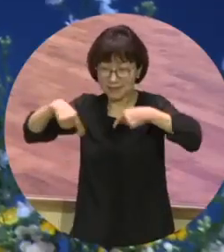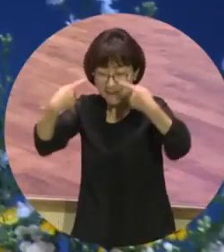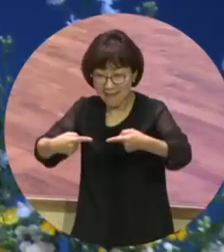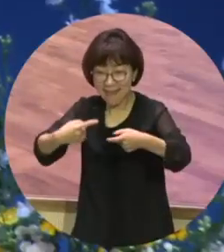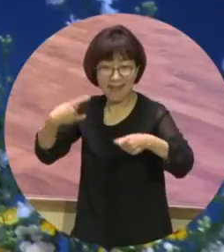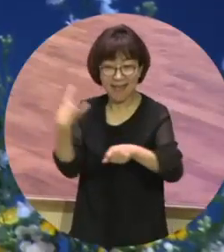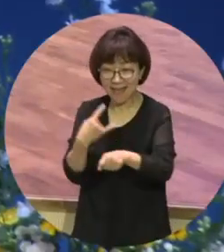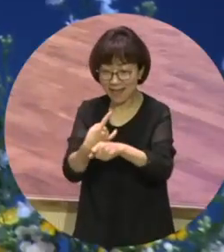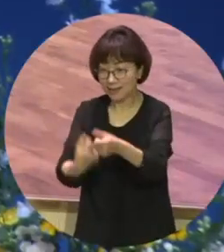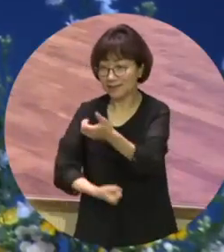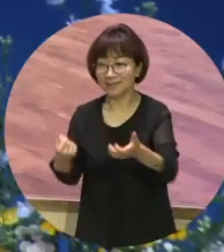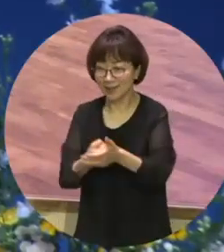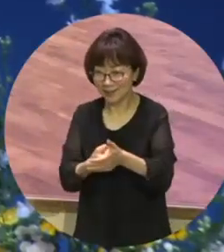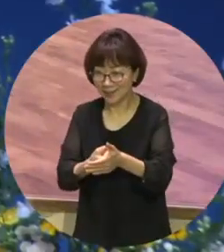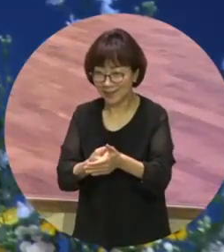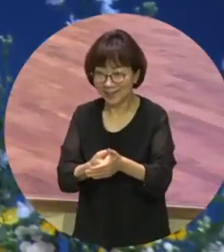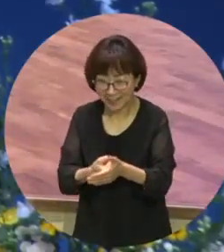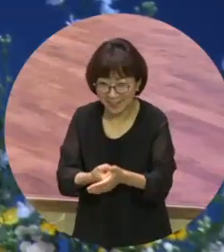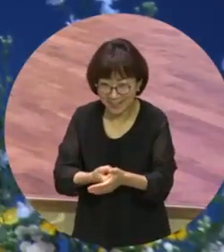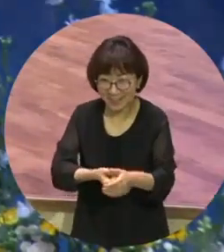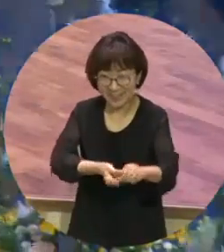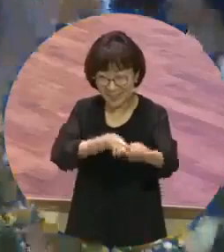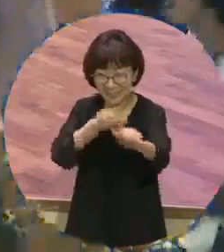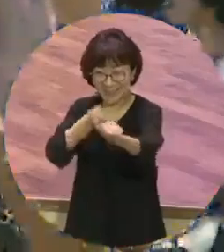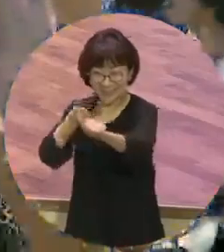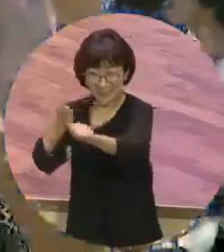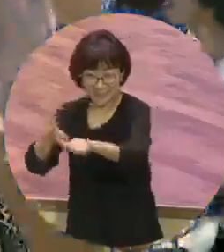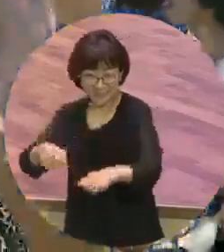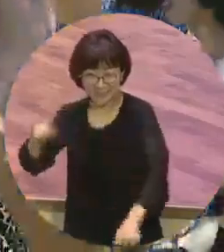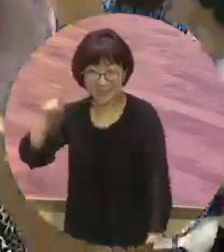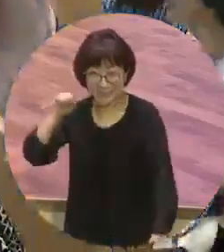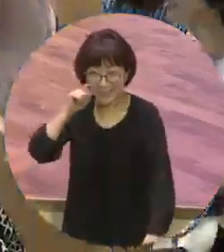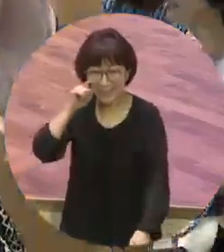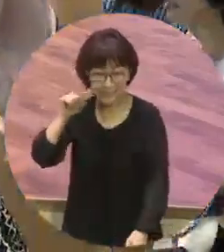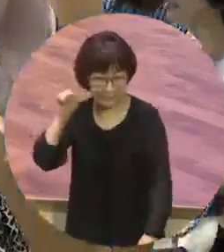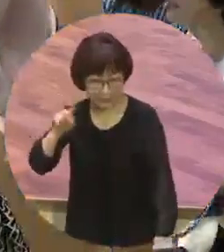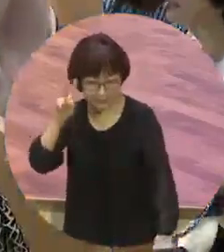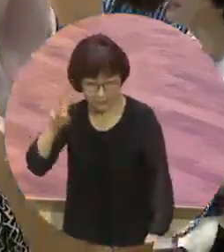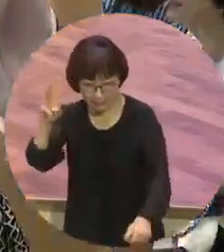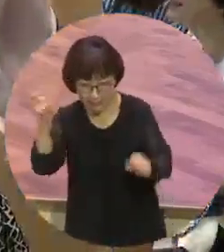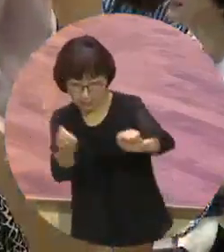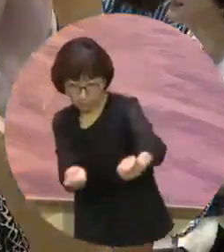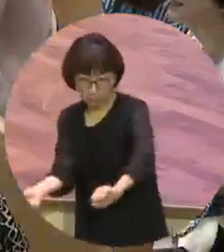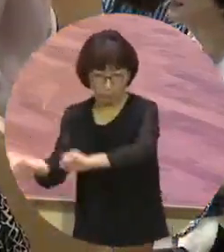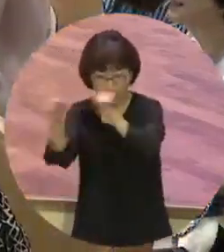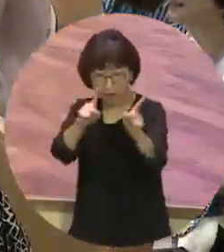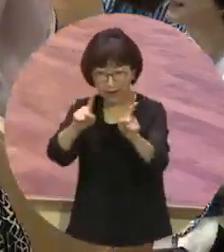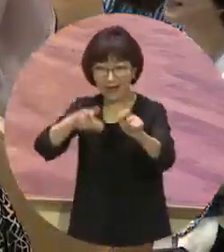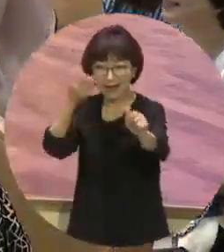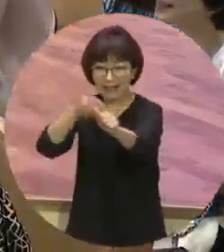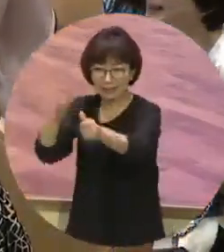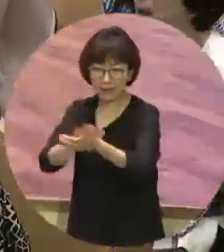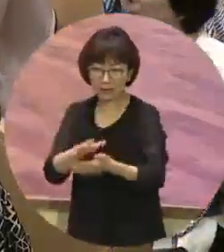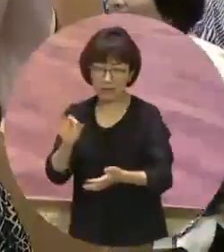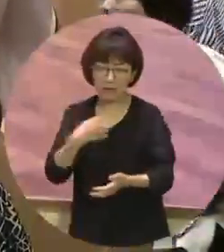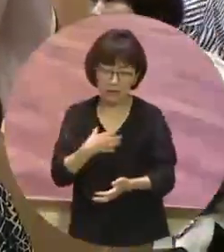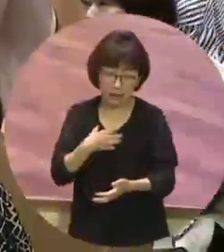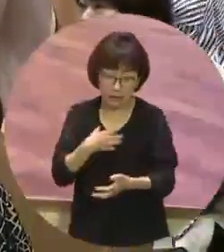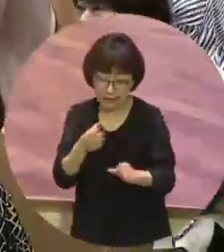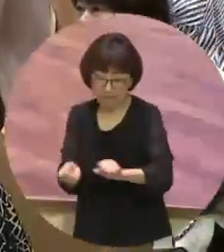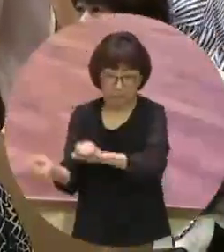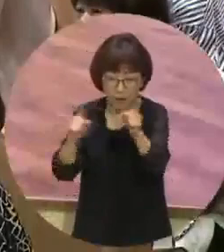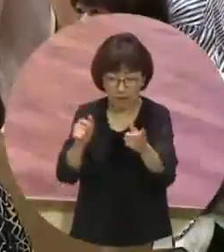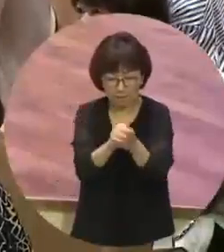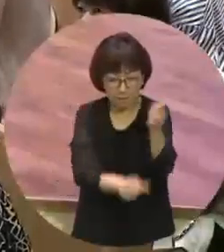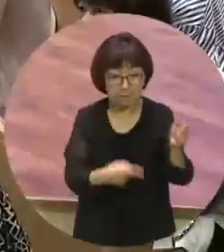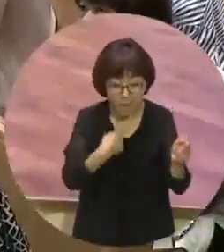그래서 여러분 3일째 애들은 다 부활하시기 바랍니다. 물질도 부활하고 질병도 부활하고 실패도